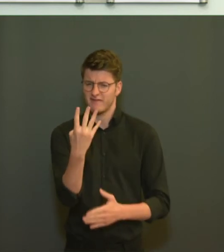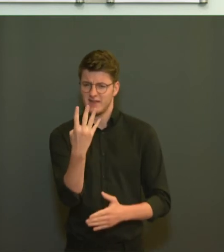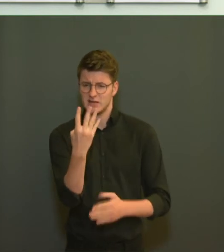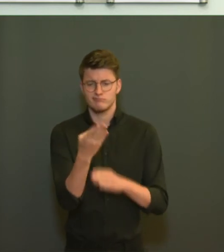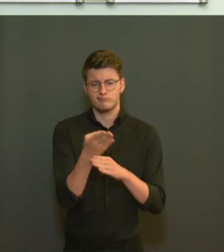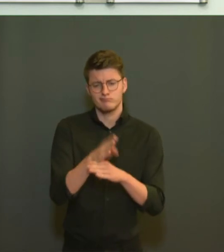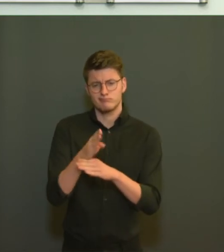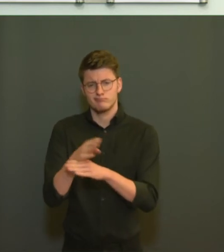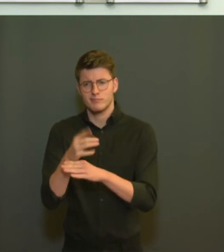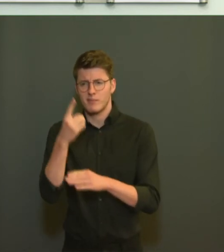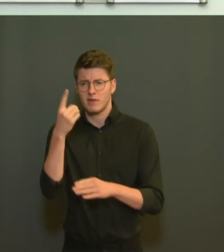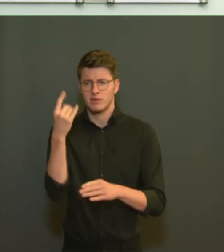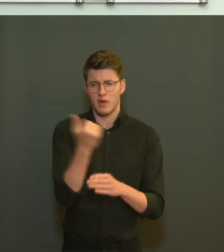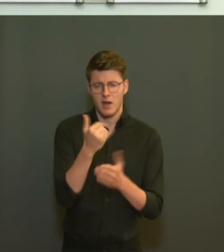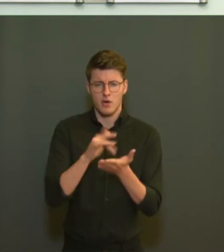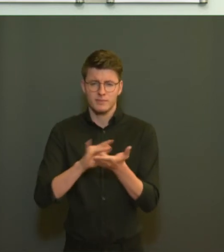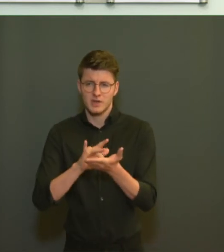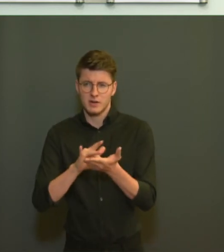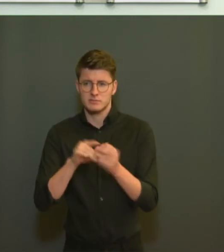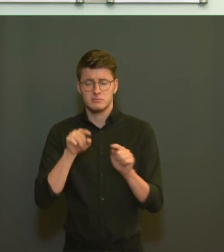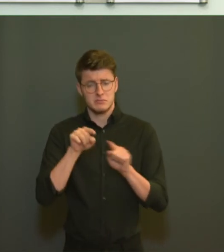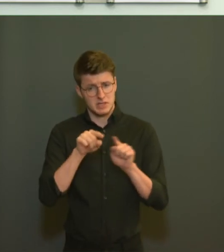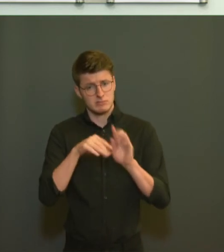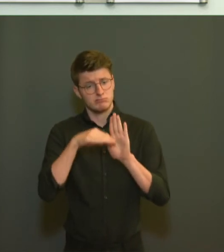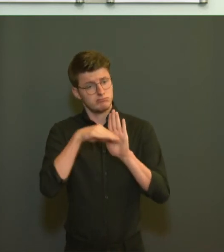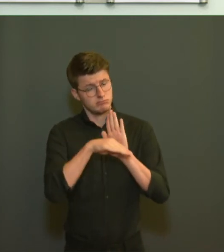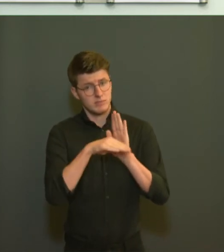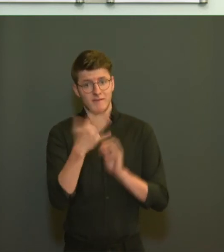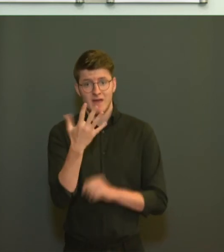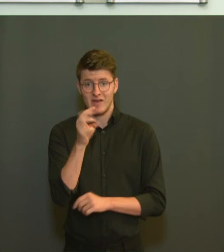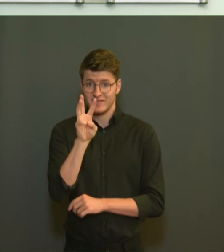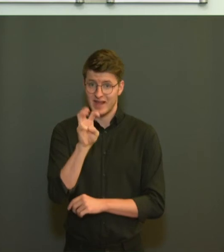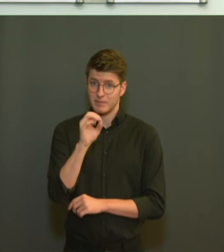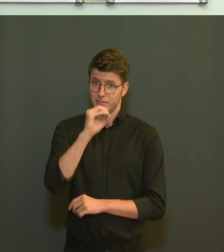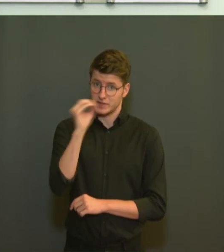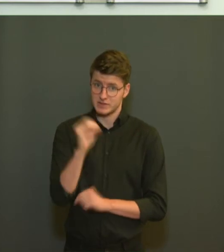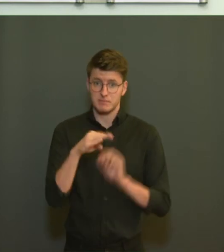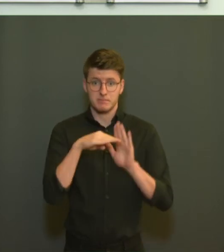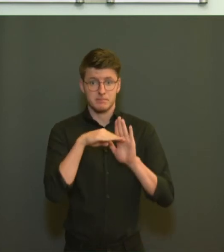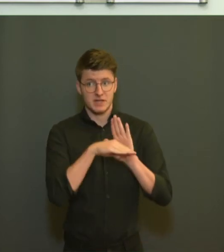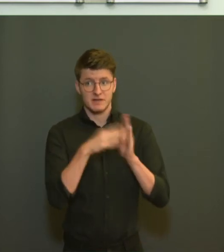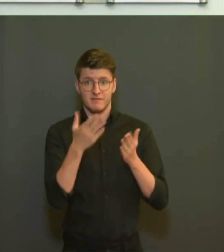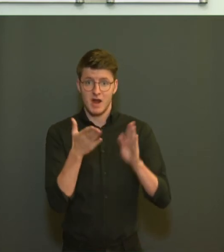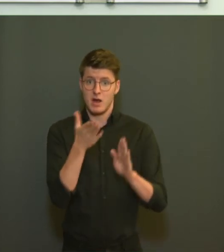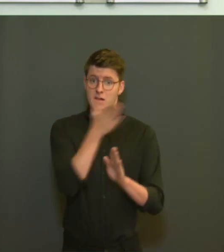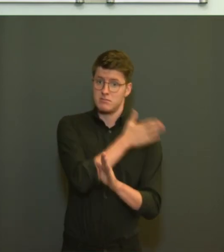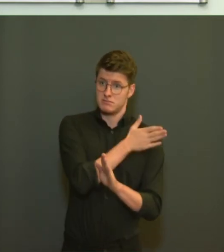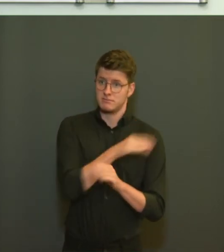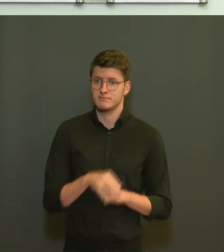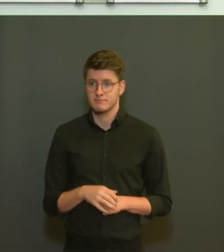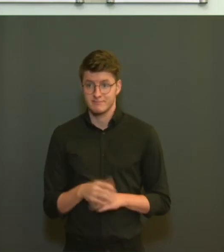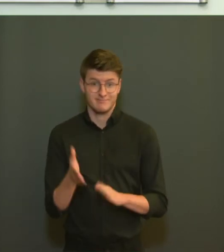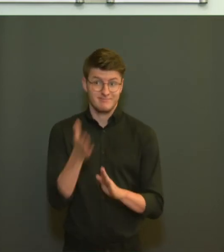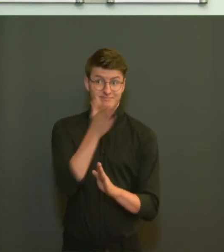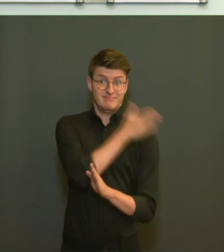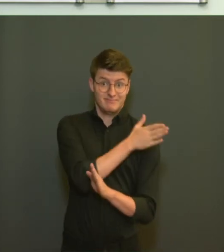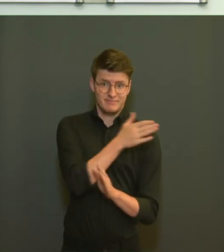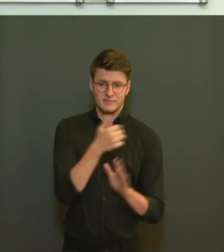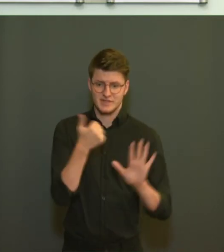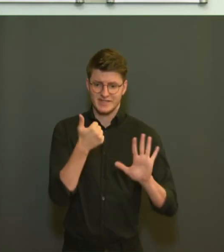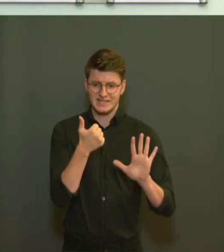daling is van 35% ten opzichte van de week ervoor, toen er gemiddeld nog 6 overlijdens per dag waren.